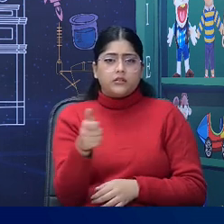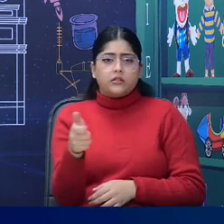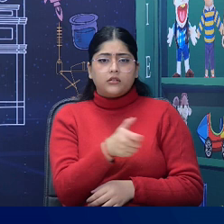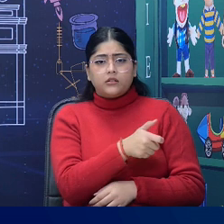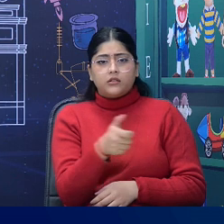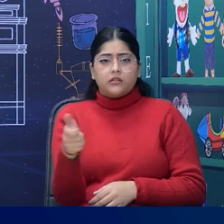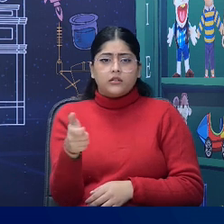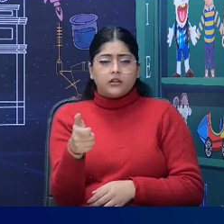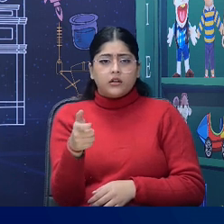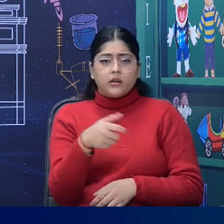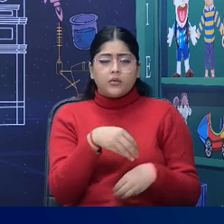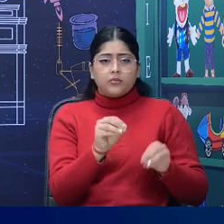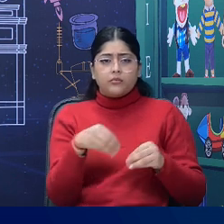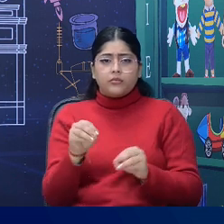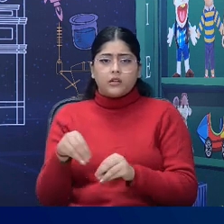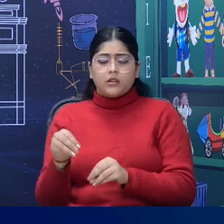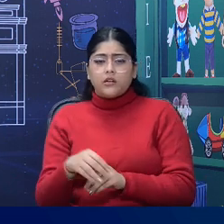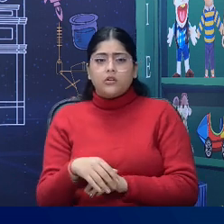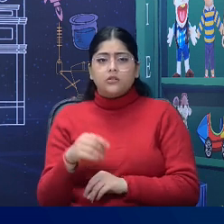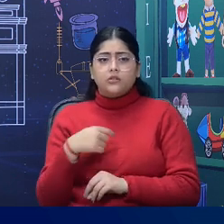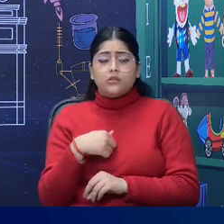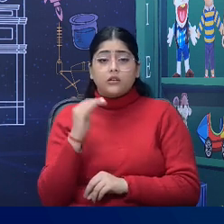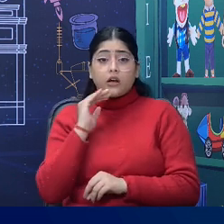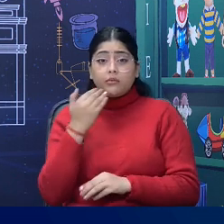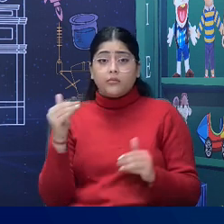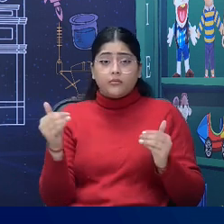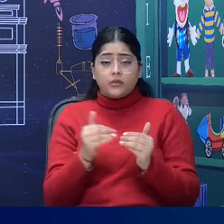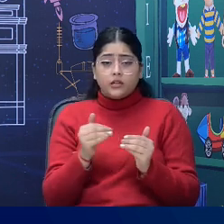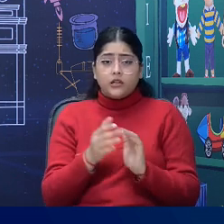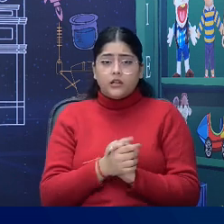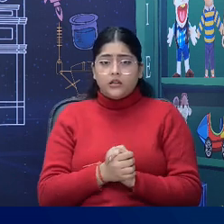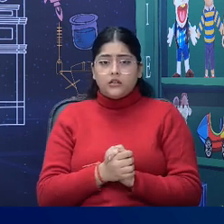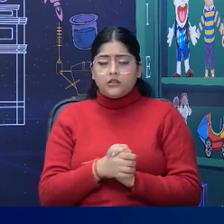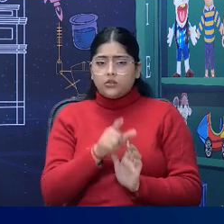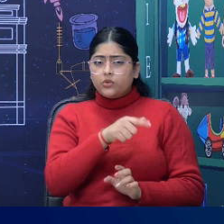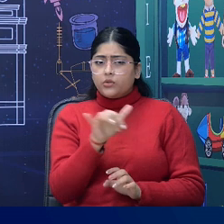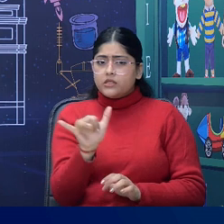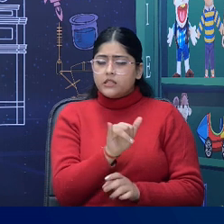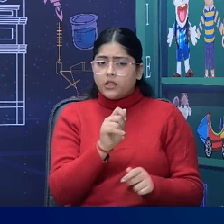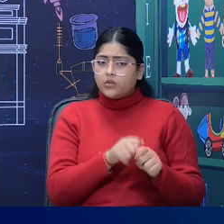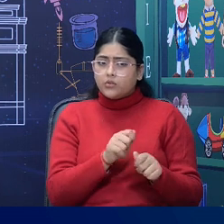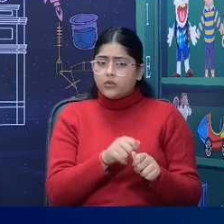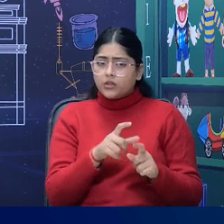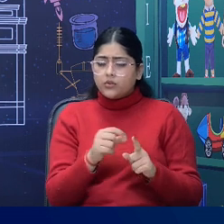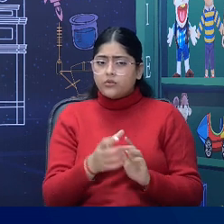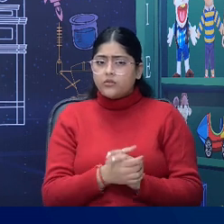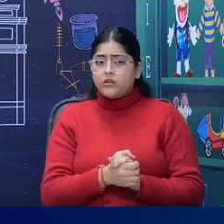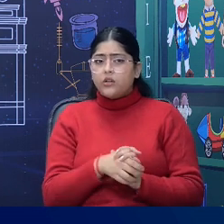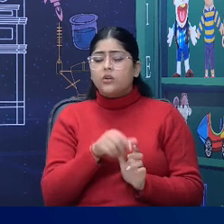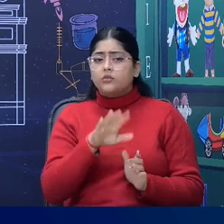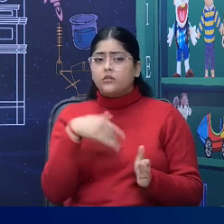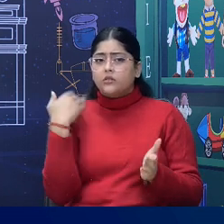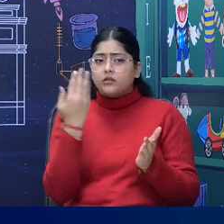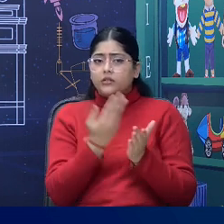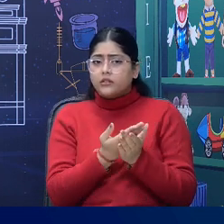दोस्त है ये है ना तो वो बात जब करने लगे कहने लगे मैं इतने सालों घूम घूम का टॉर्च भेजता हूं क्या तू भी टॉर्च भेजता है भाई तूने क्या किया इतने सालों में